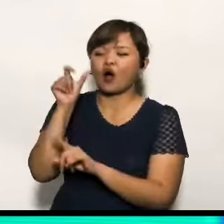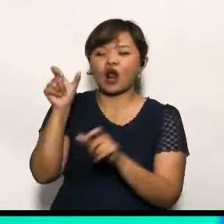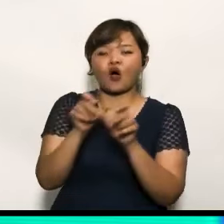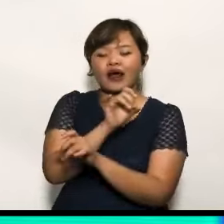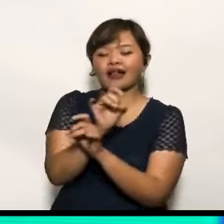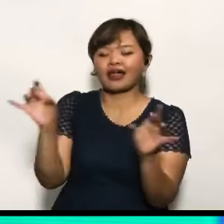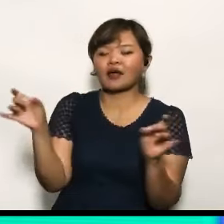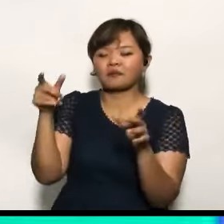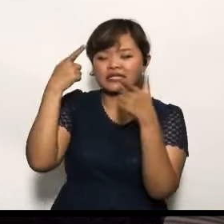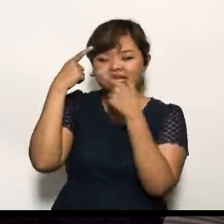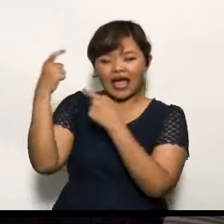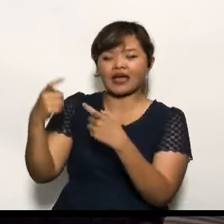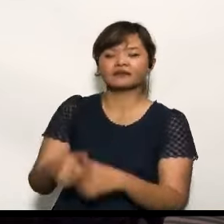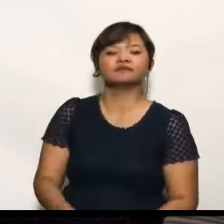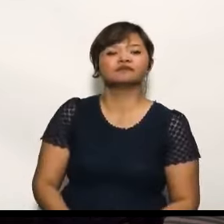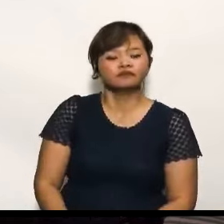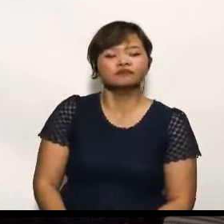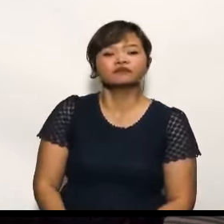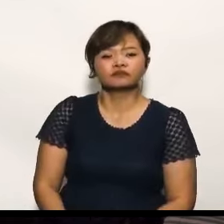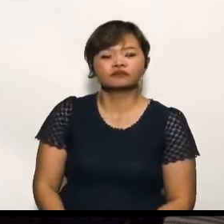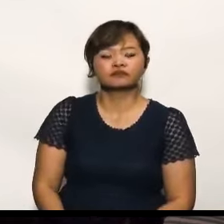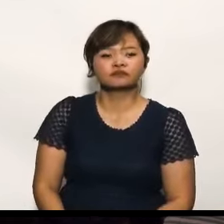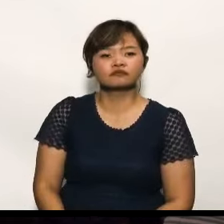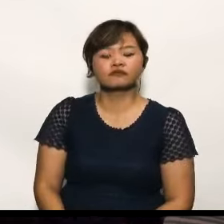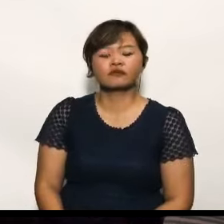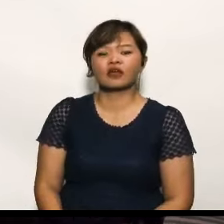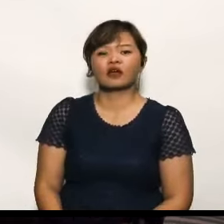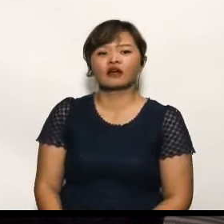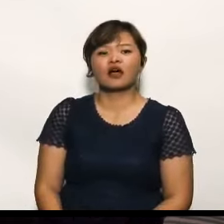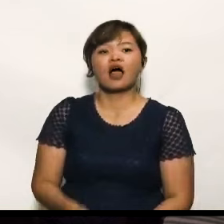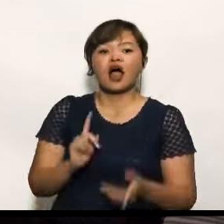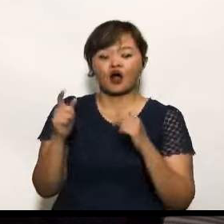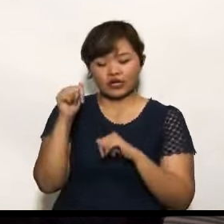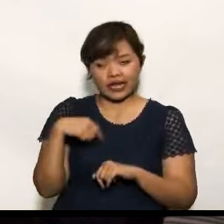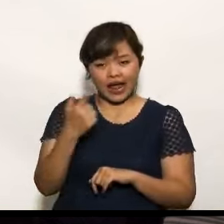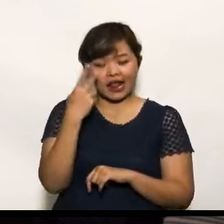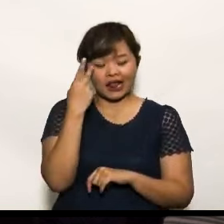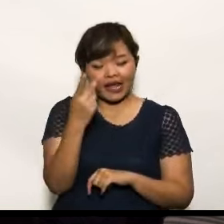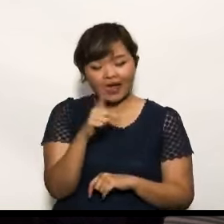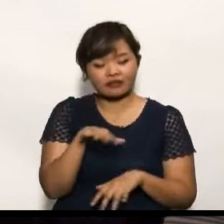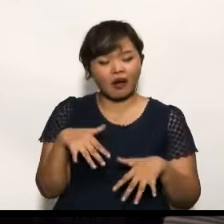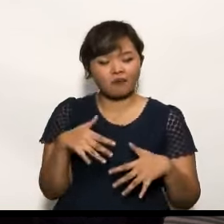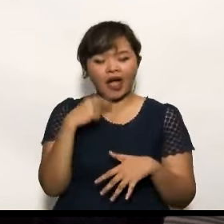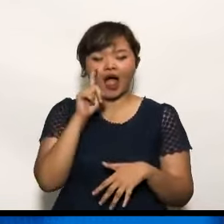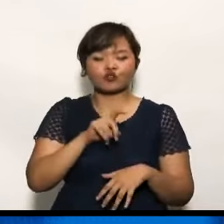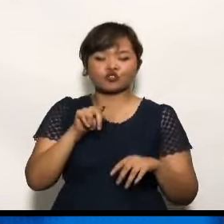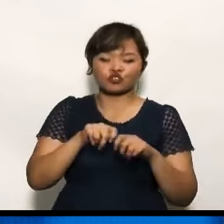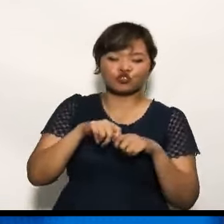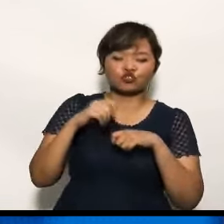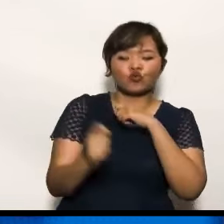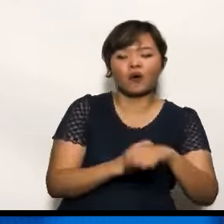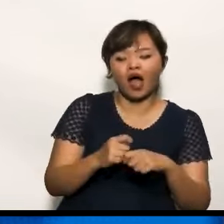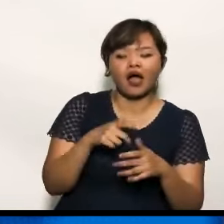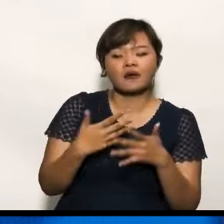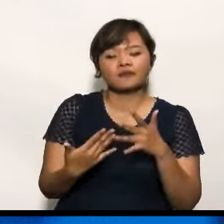percaya. Actually, pada saat kita melihat sesuatu yang perlu kita rubah, you know, sometimes